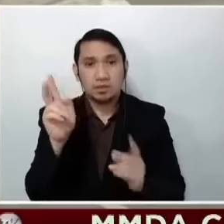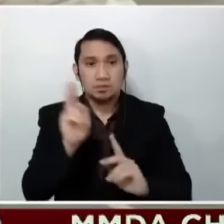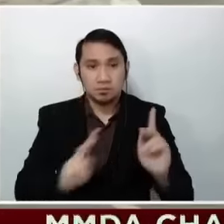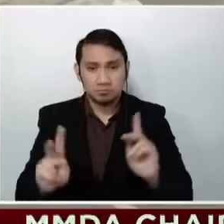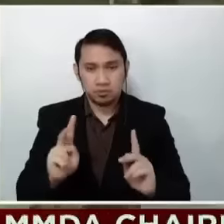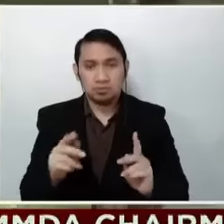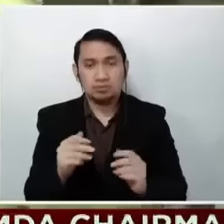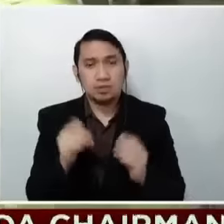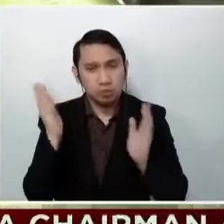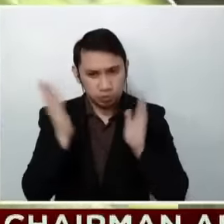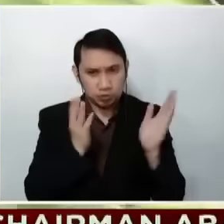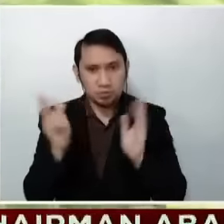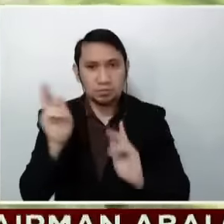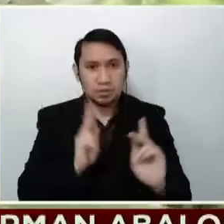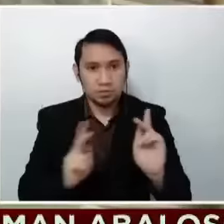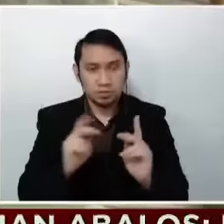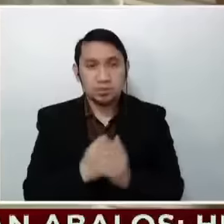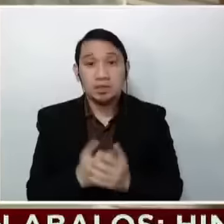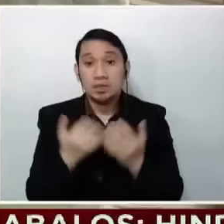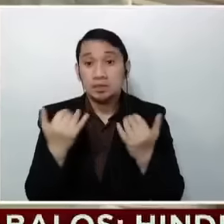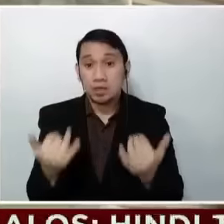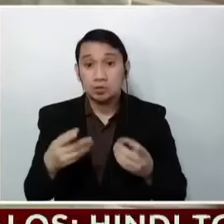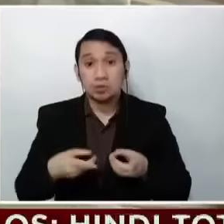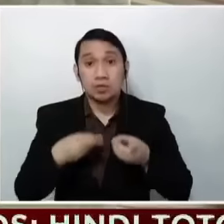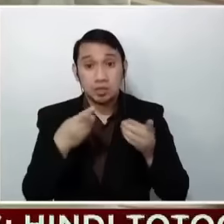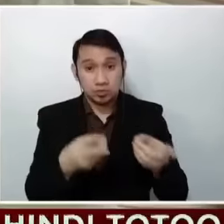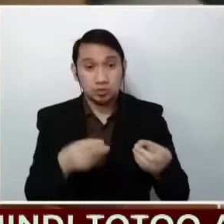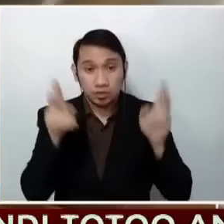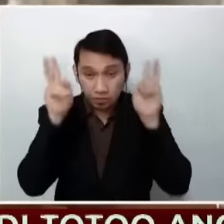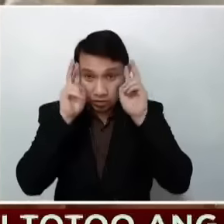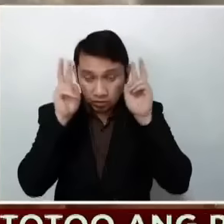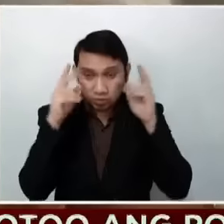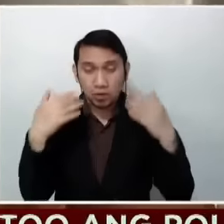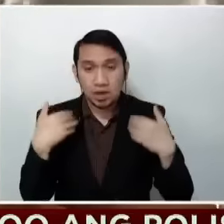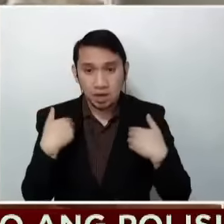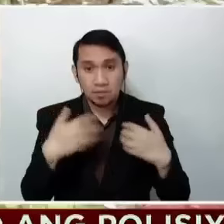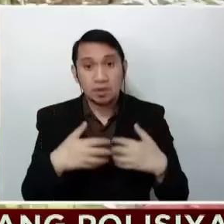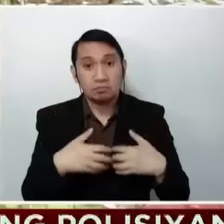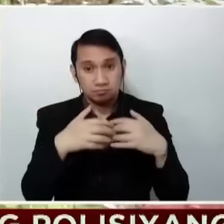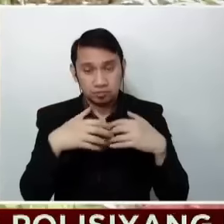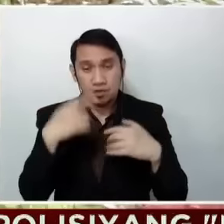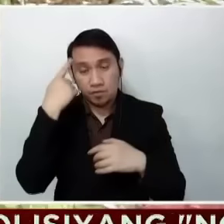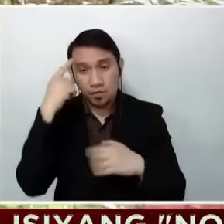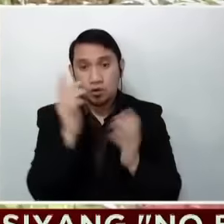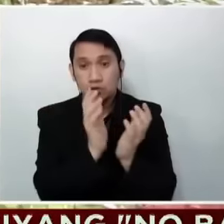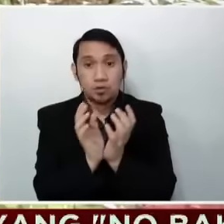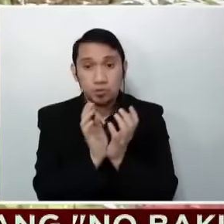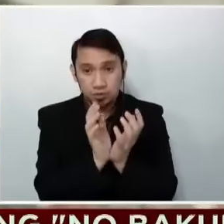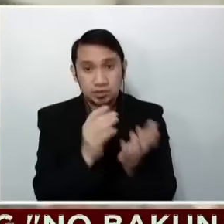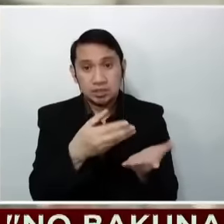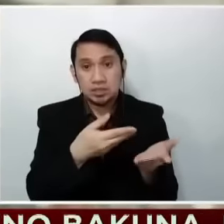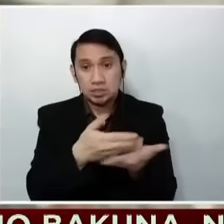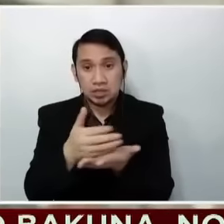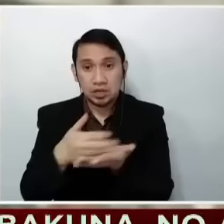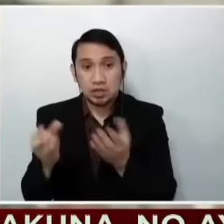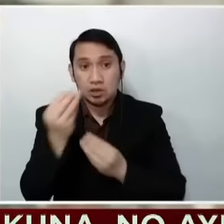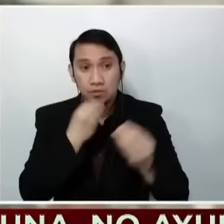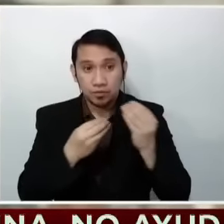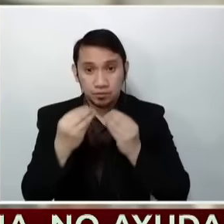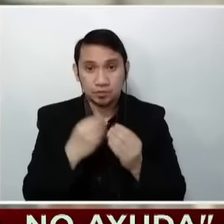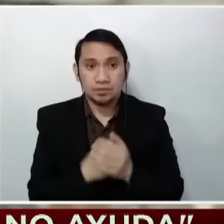Donasyon ng gulay sa Tanging Yaman Foundation na nag-oorganisa ng community pantry para sa 7 diocese sa Metro Manila. Tayong